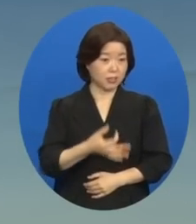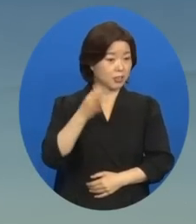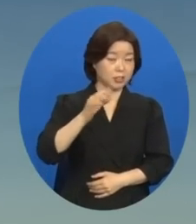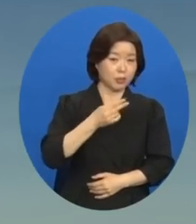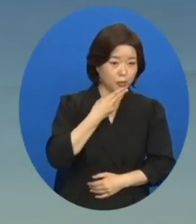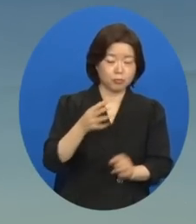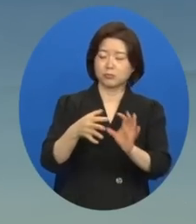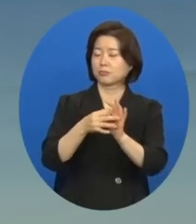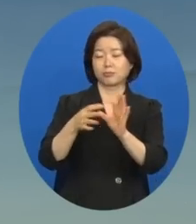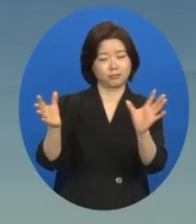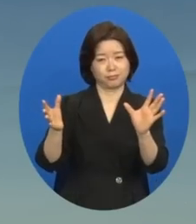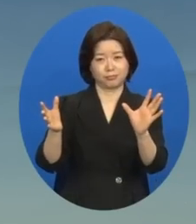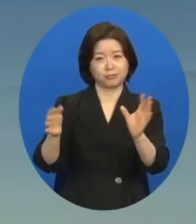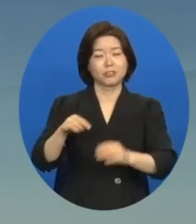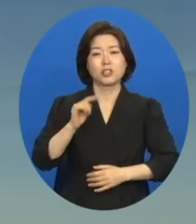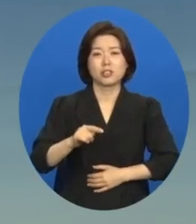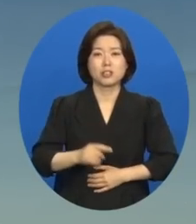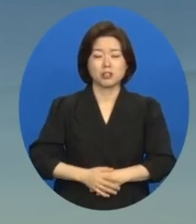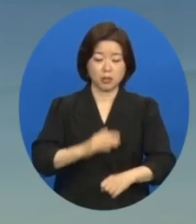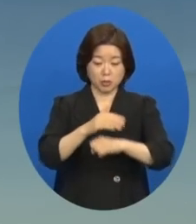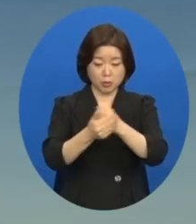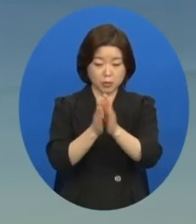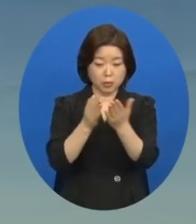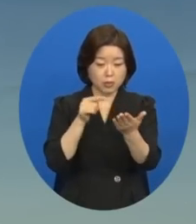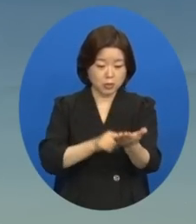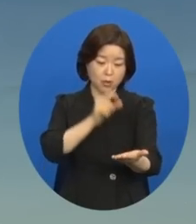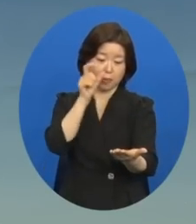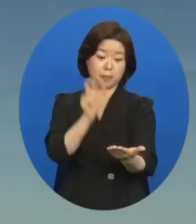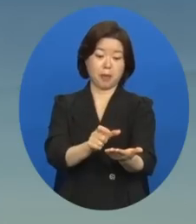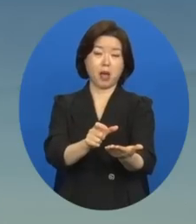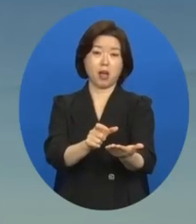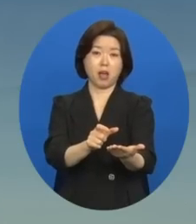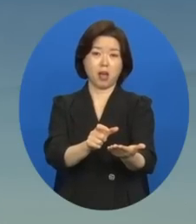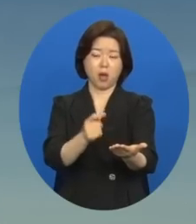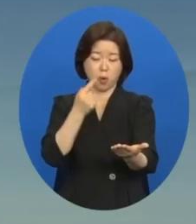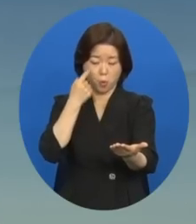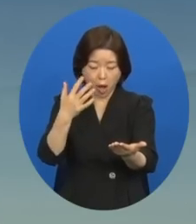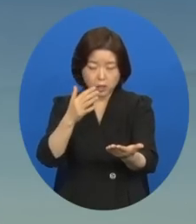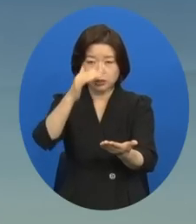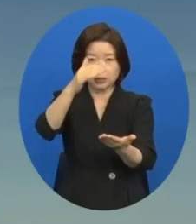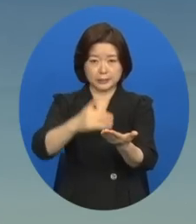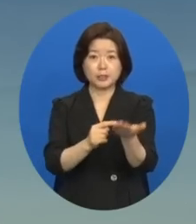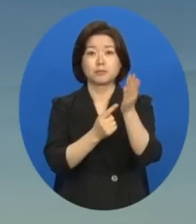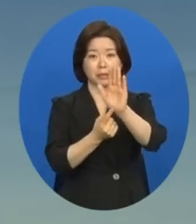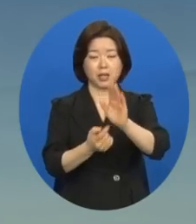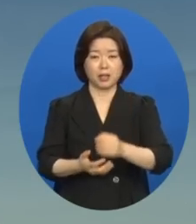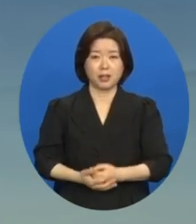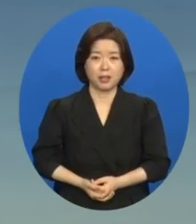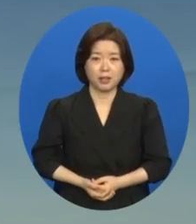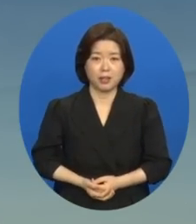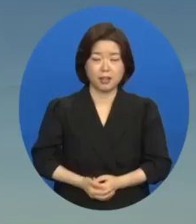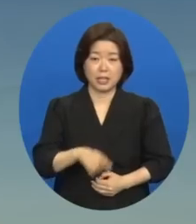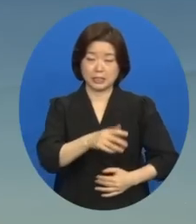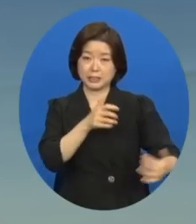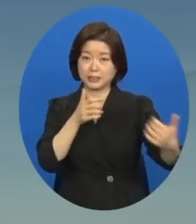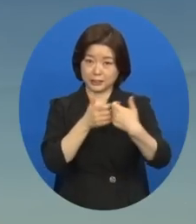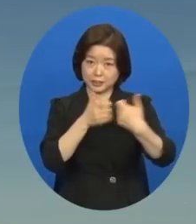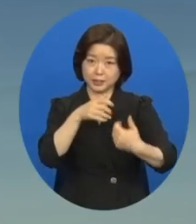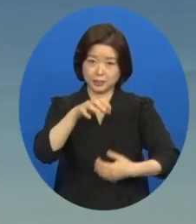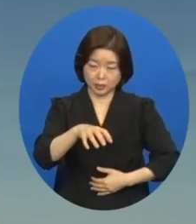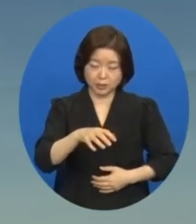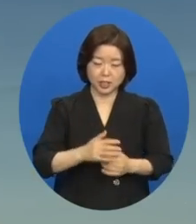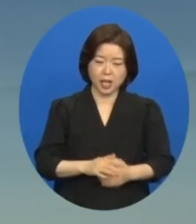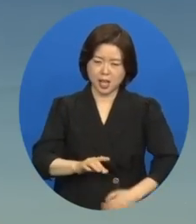않건 관계없이 이것은 성경이 선포하는 명백한 사실입니다. 그리고 그 전쟁이